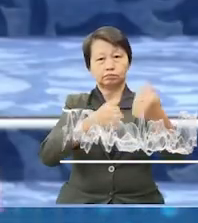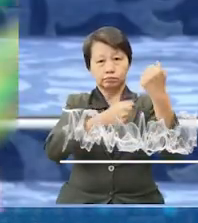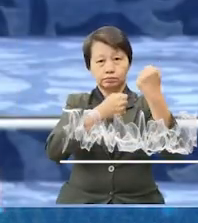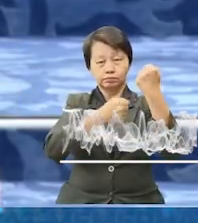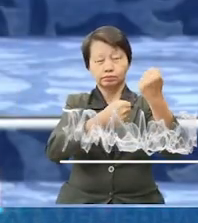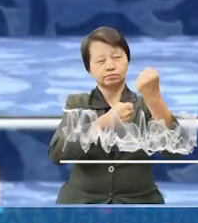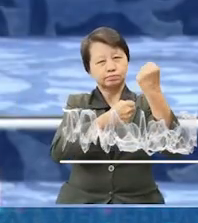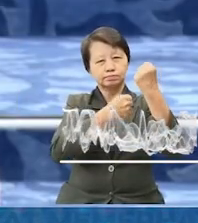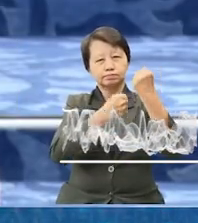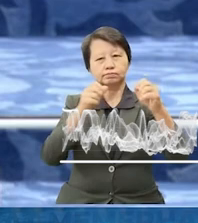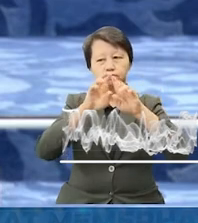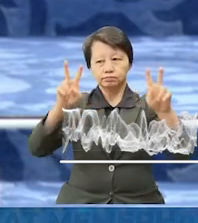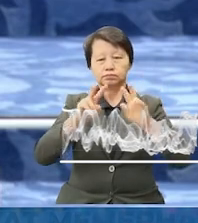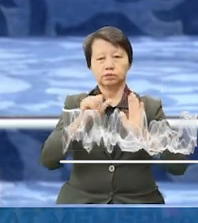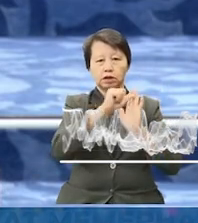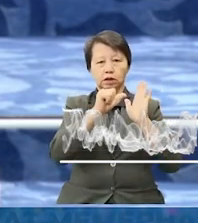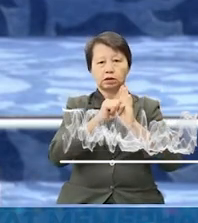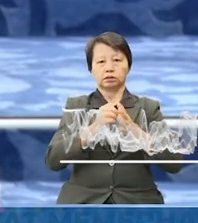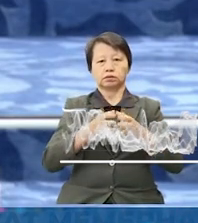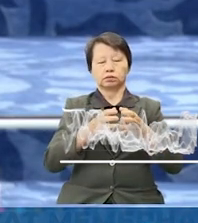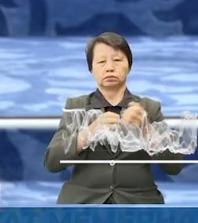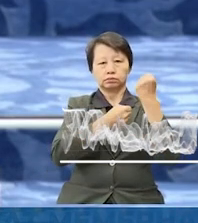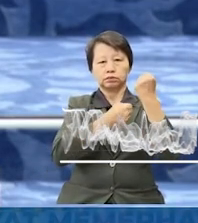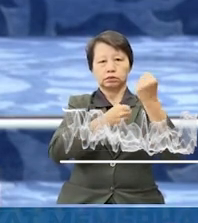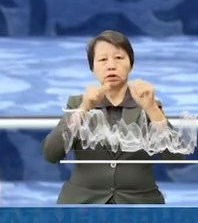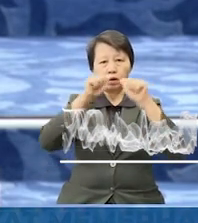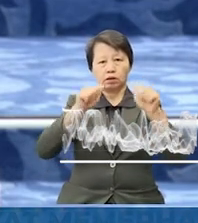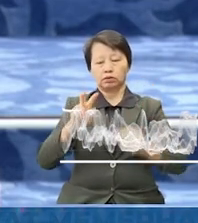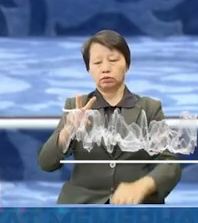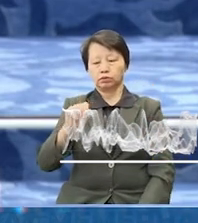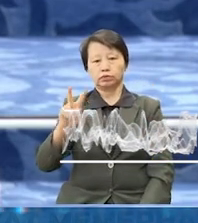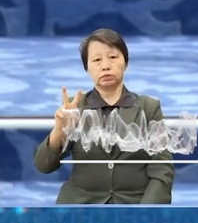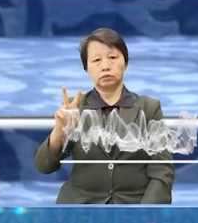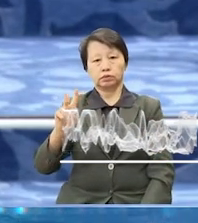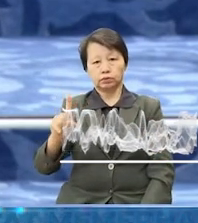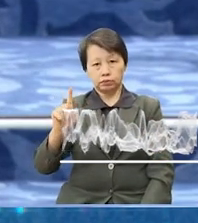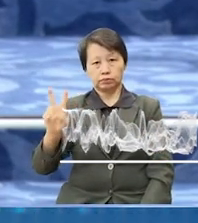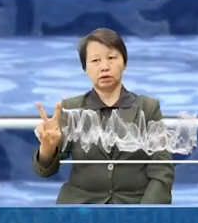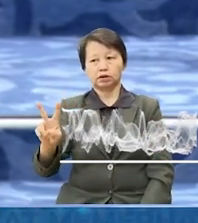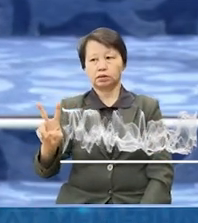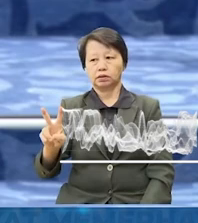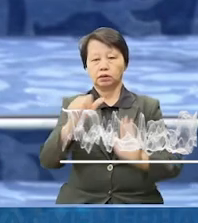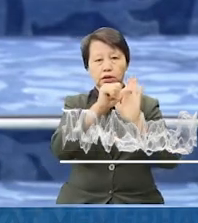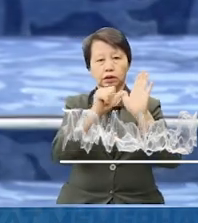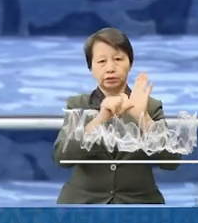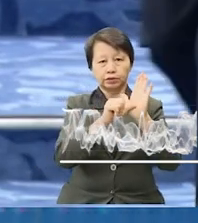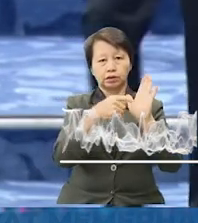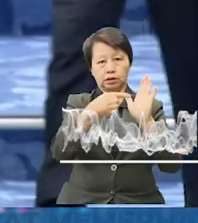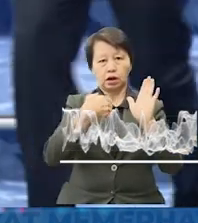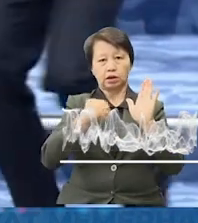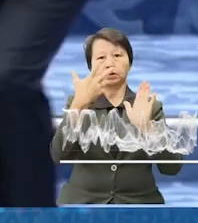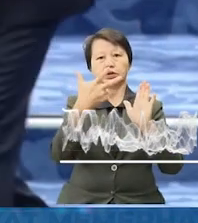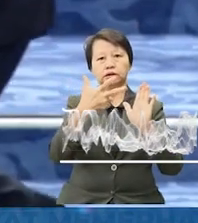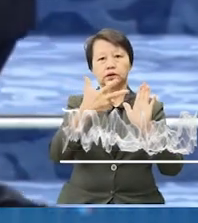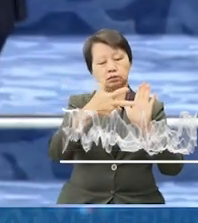akta yang mengawalnya adalah Akta Perhimpunan Awam 2012. Dalam akta itu ada tiga komponen